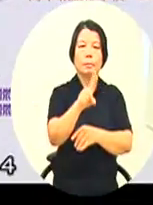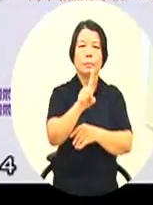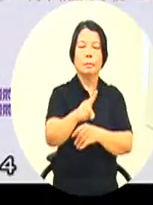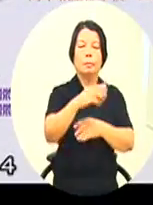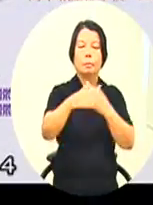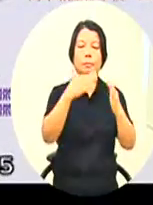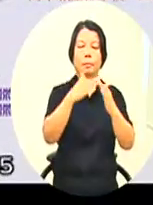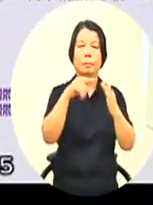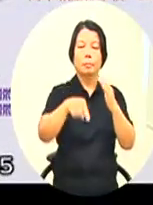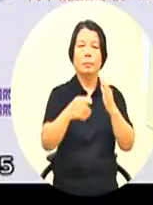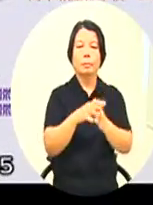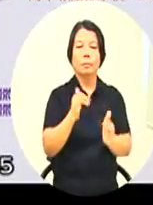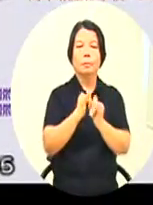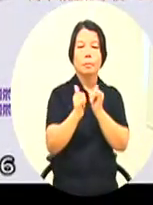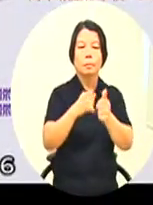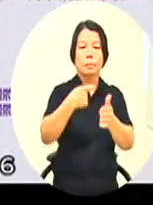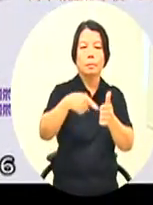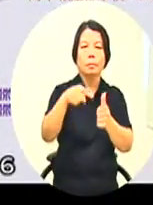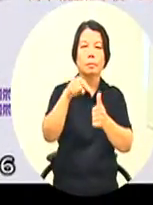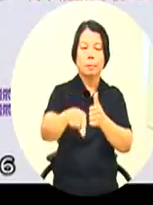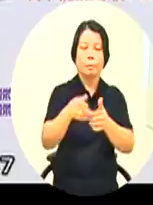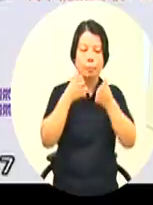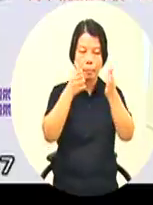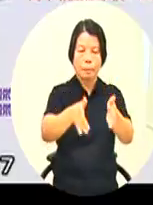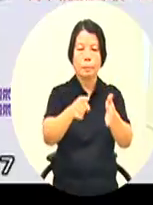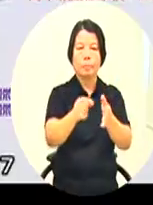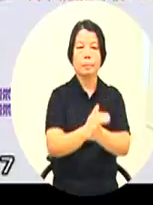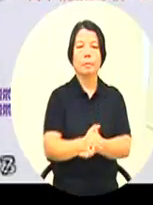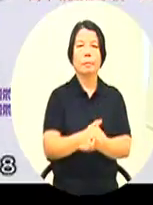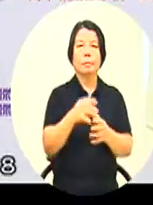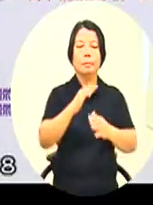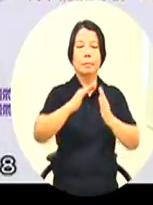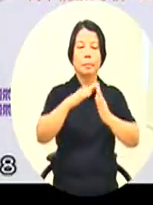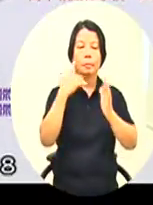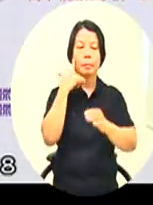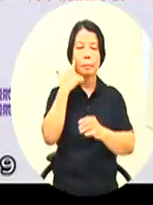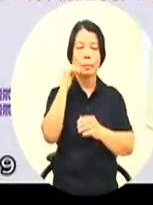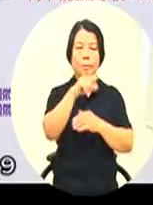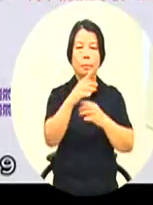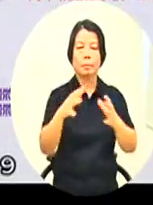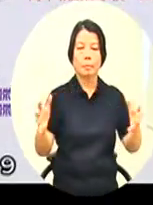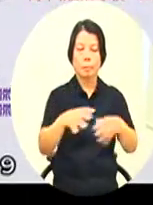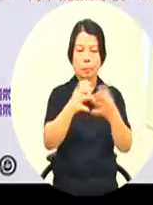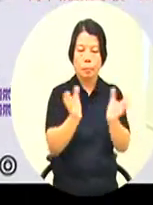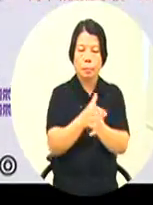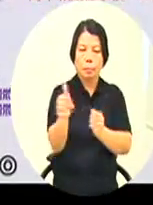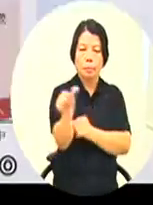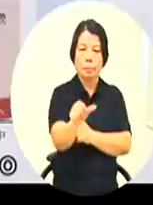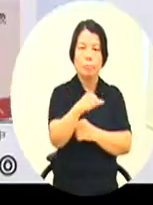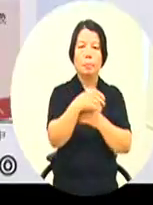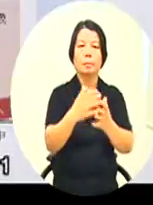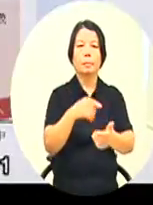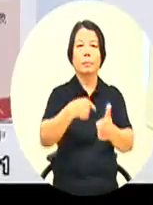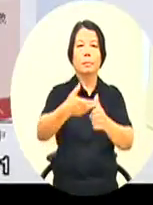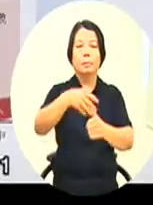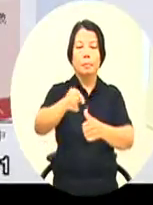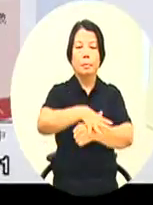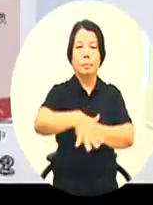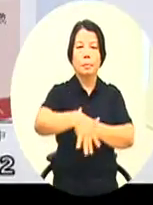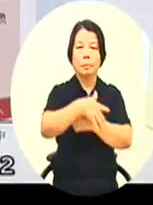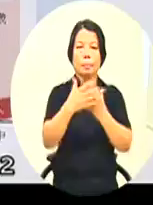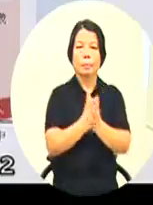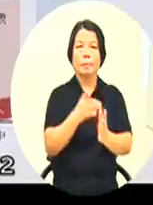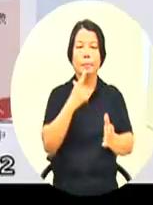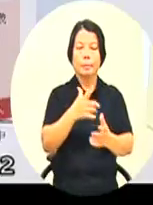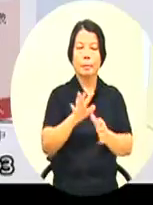主要都是在社会教育的方面。我们有5个家长团体，4个教师团体。就教师的结构来看一下，我们的